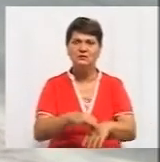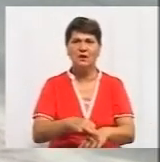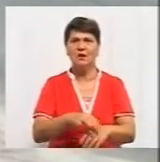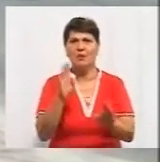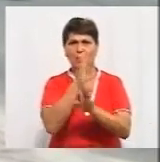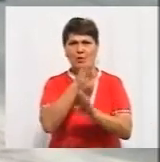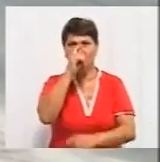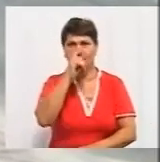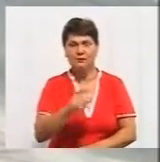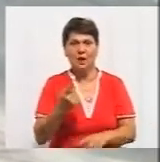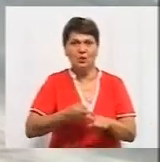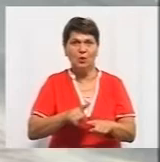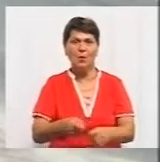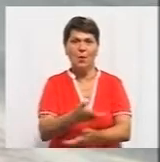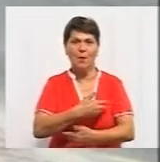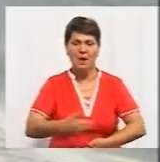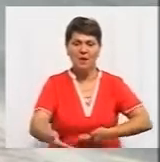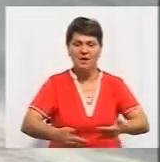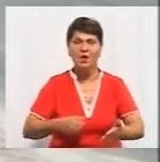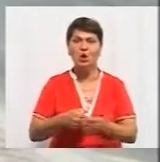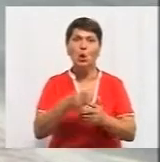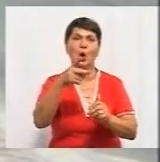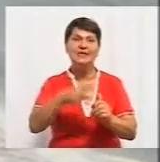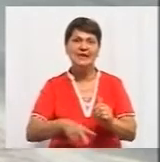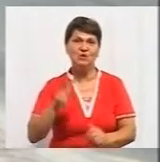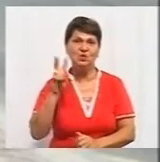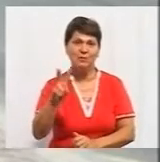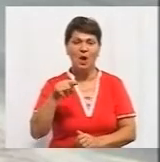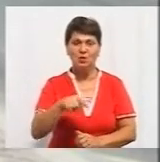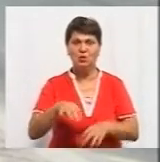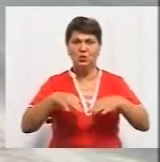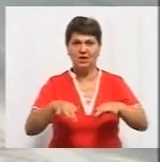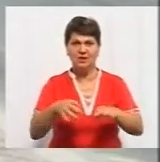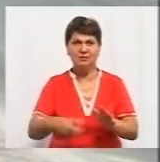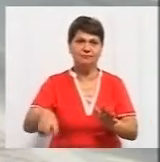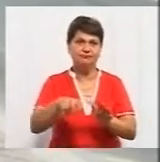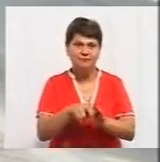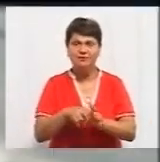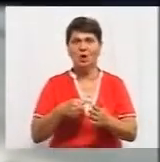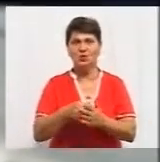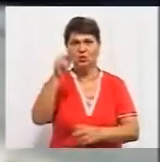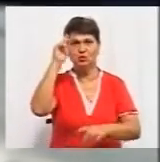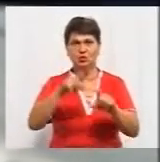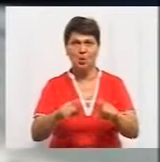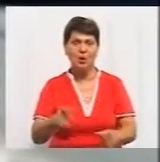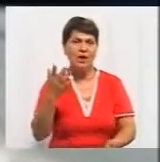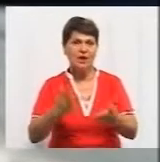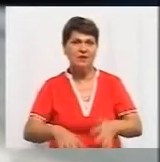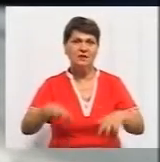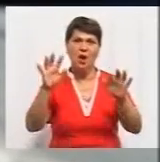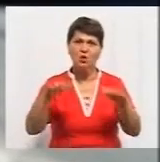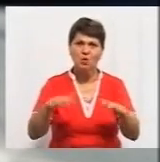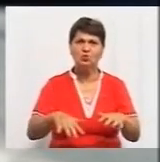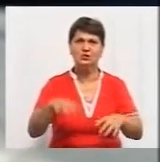негода. Тому ми проходимо до кінцевої і тут вже на транспорт сідаємо, під'їжджаємо до садочка, до школи. Якщо дощ, сніг,